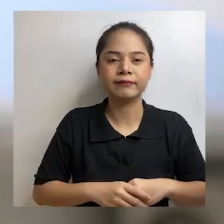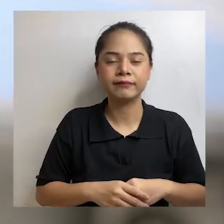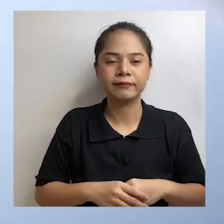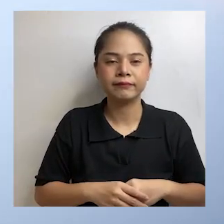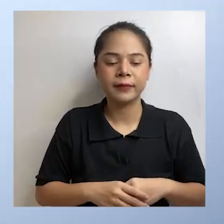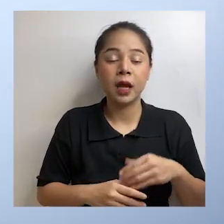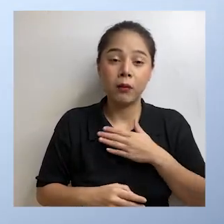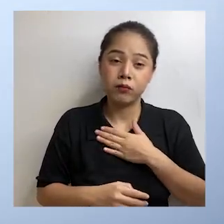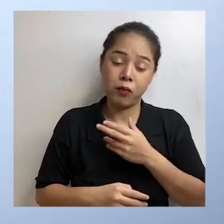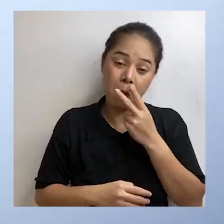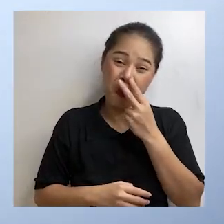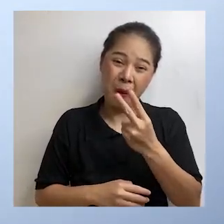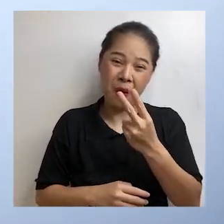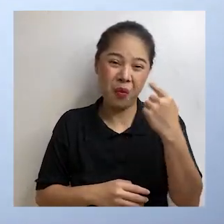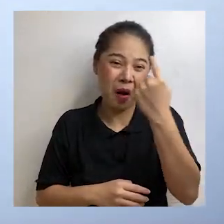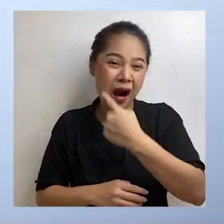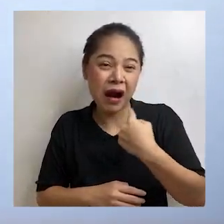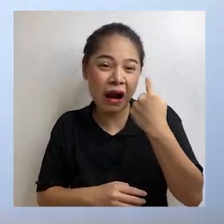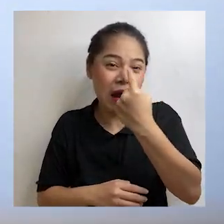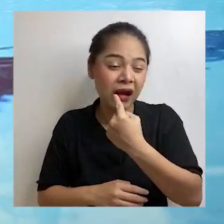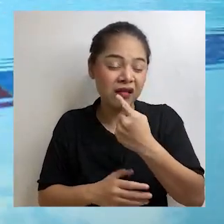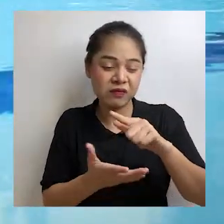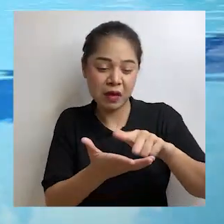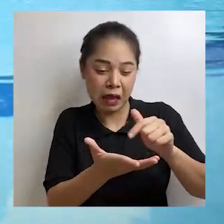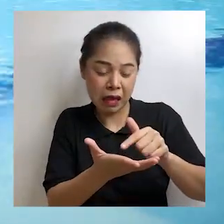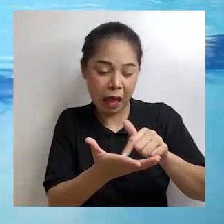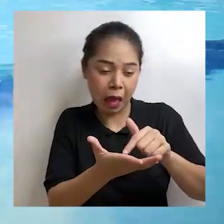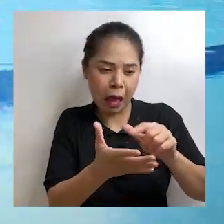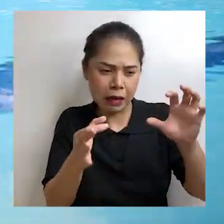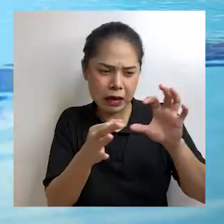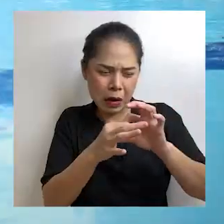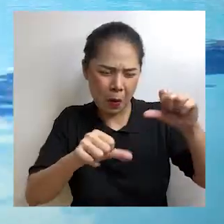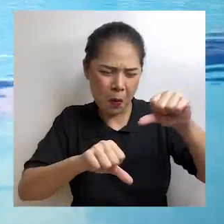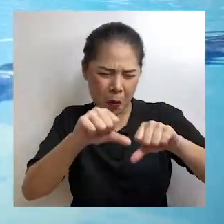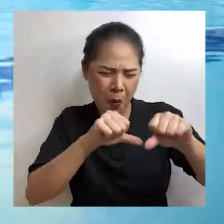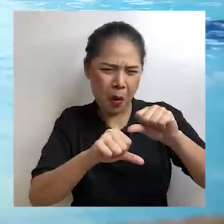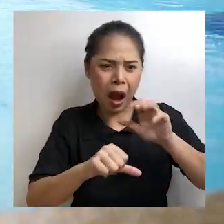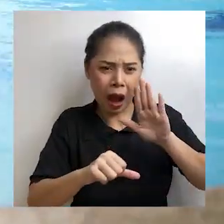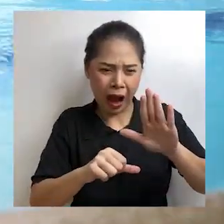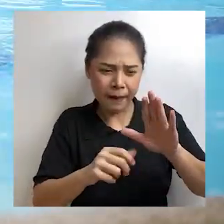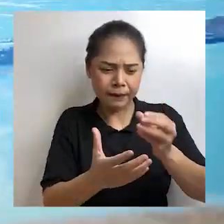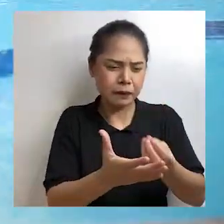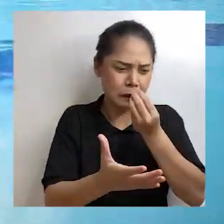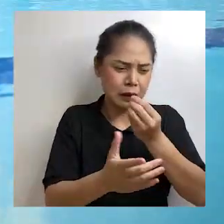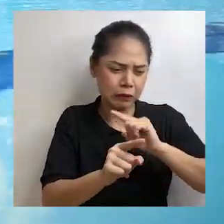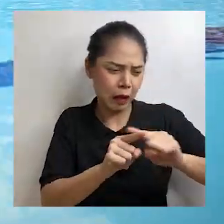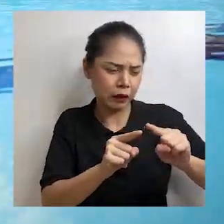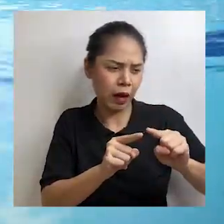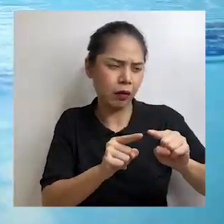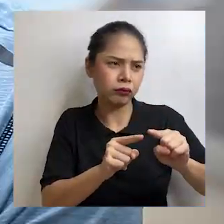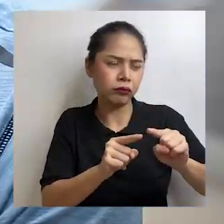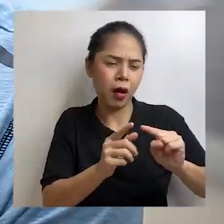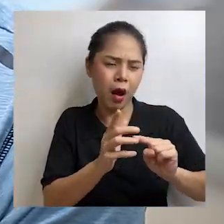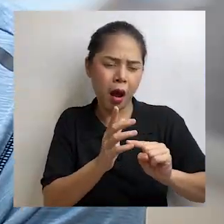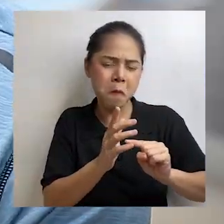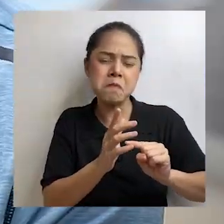ผมว่าคนที่ใช้เขาอาจจะไม่ได้คิดถึงในอนาคตนะครับเพราะว่าการใช้3ต้นห้ามมันก็อาจจะดีในช่ว